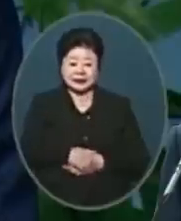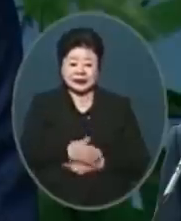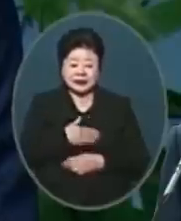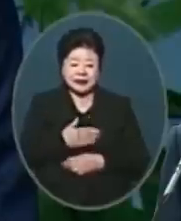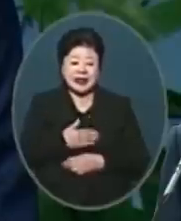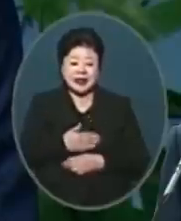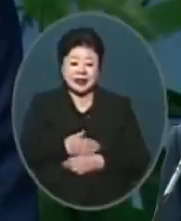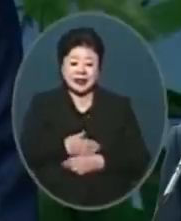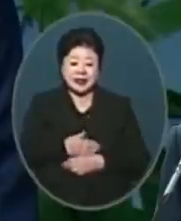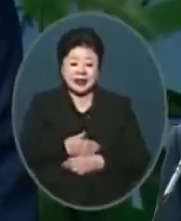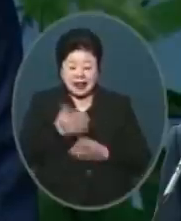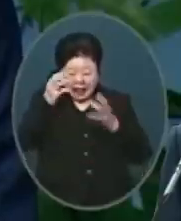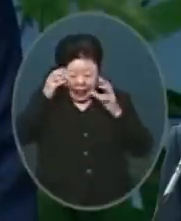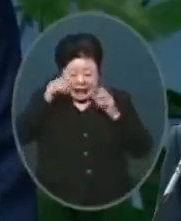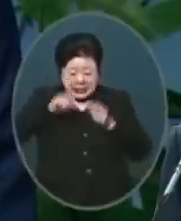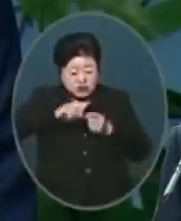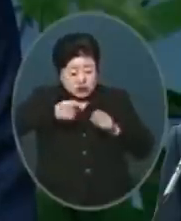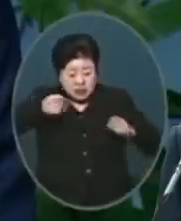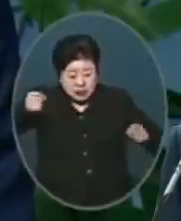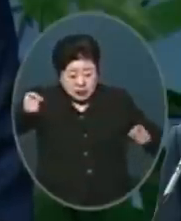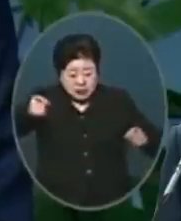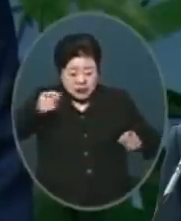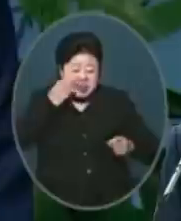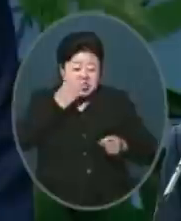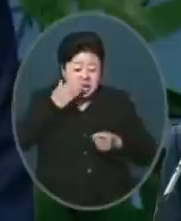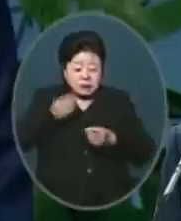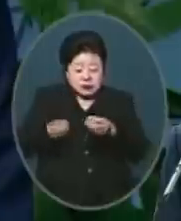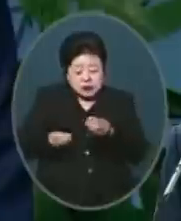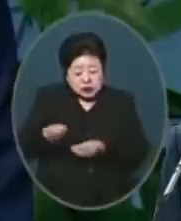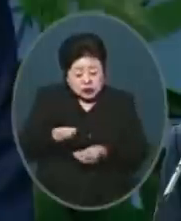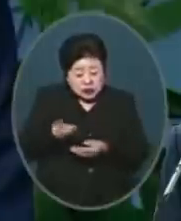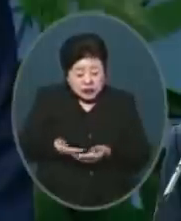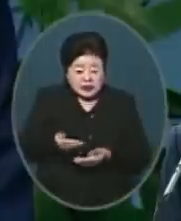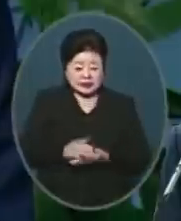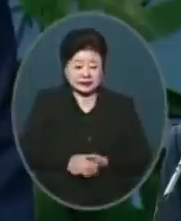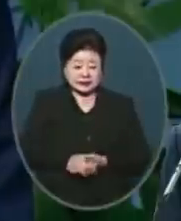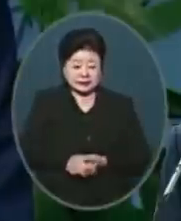내 탯줄에서 양분을 끌어들여야 돼요.